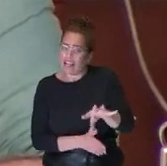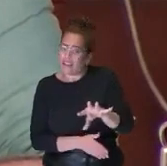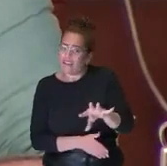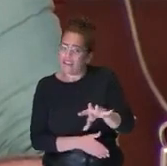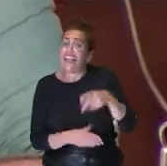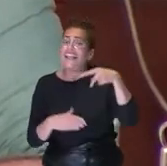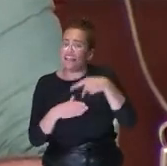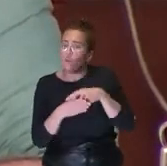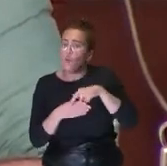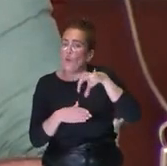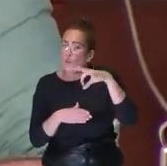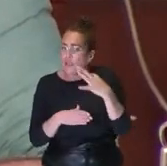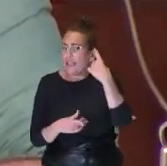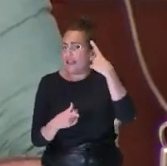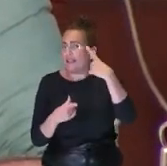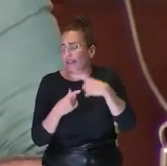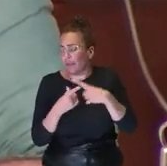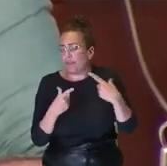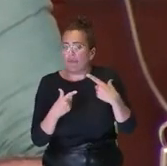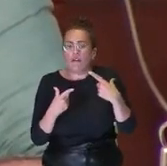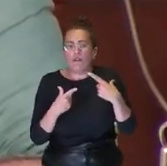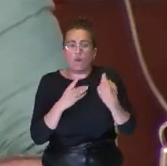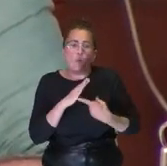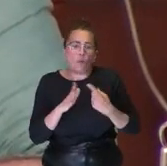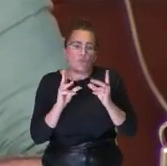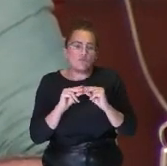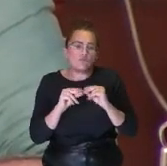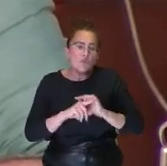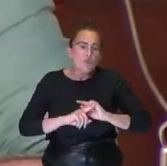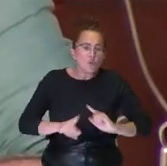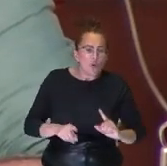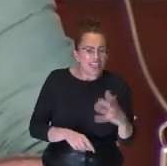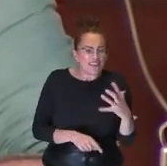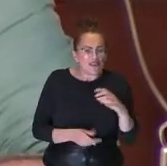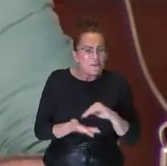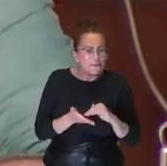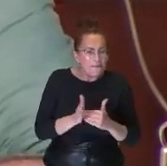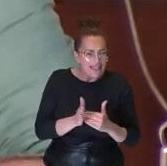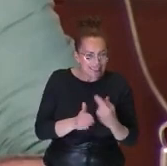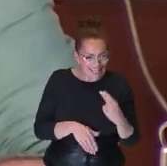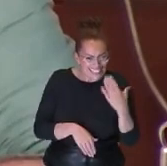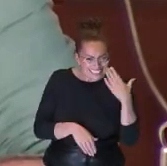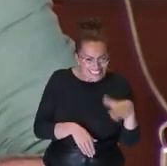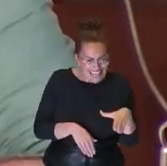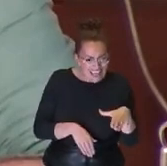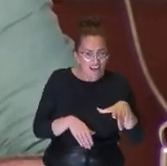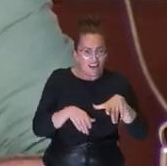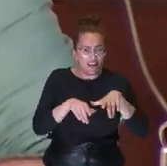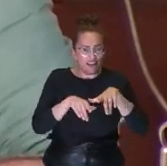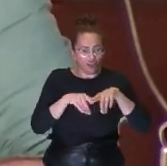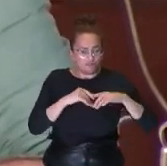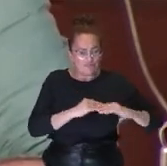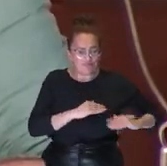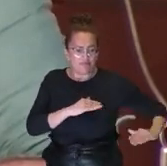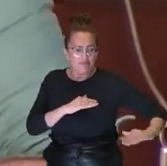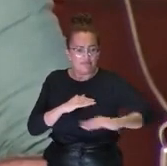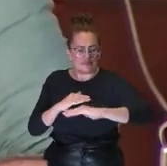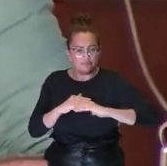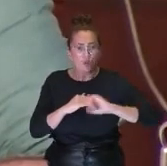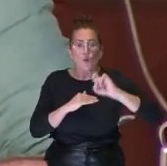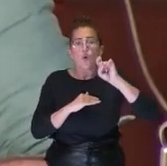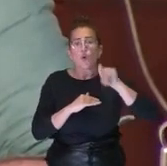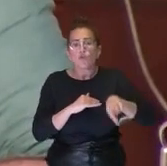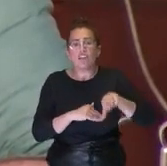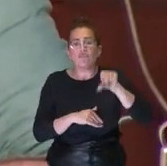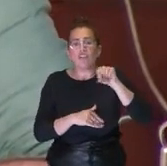sociale. On en a parlé plusieurs fois, je ne rentre pas dans le détail, mais 500 mètres, pour rappel, 500 mètres carrés de surface de plancher, il faudra faire au moins 20% d'accession sociale, et à